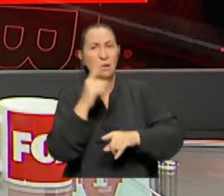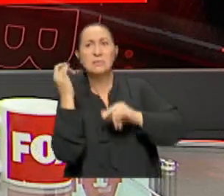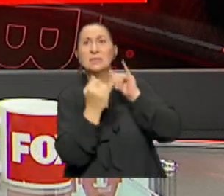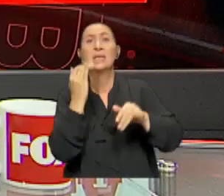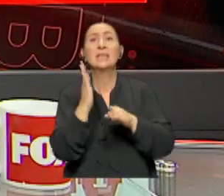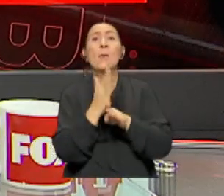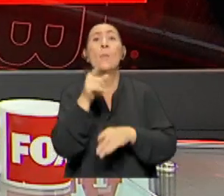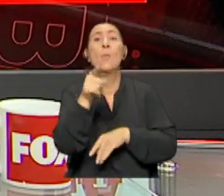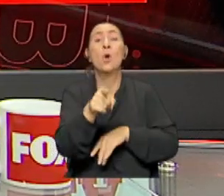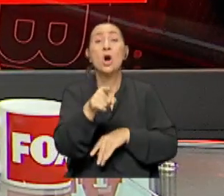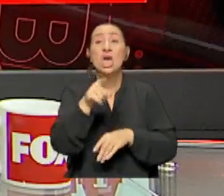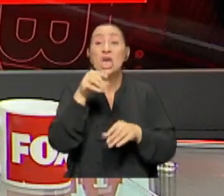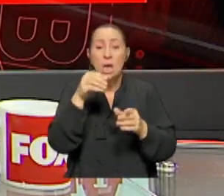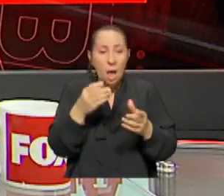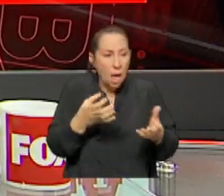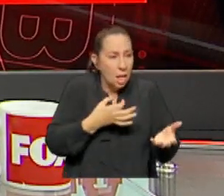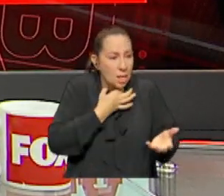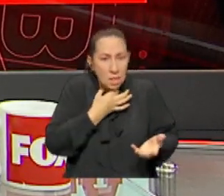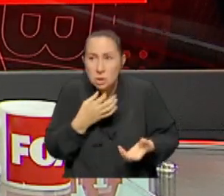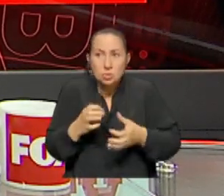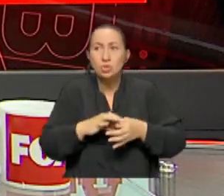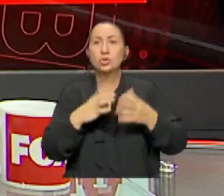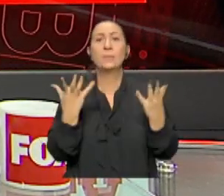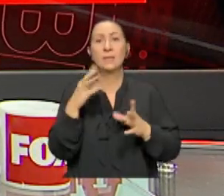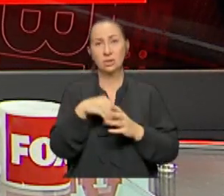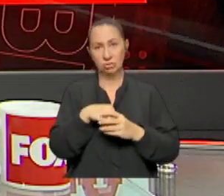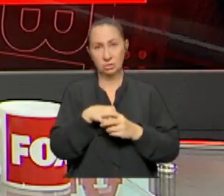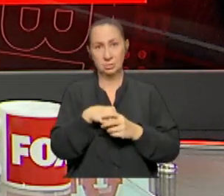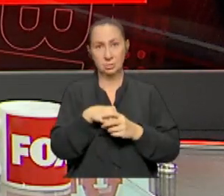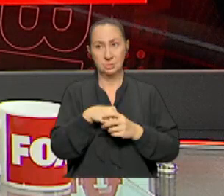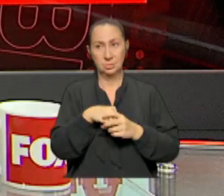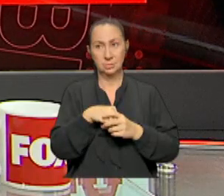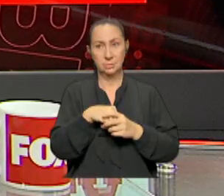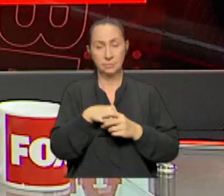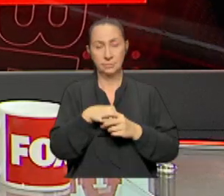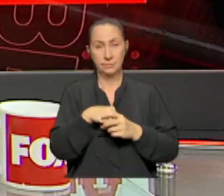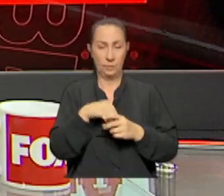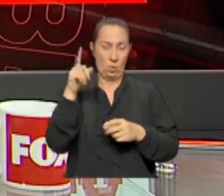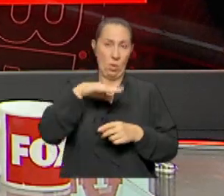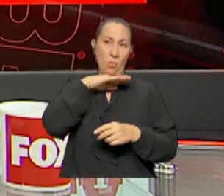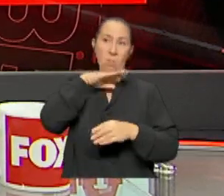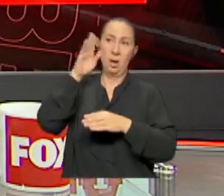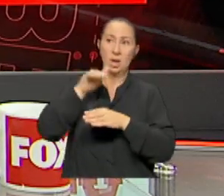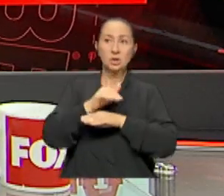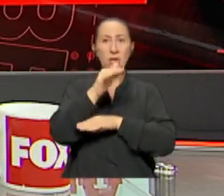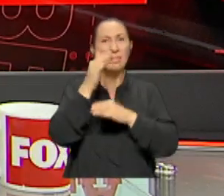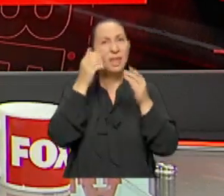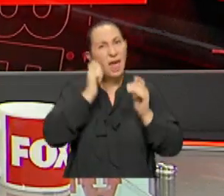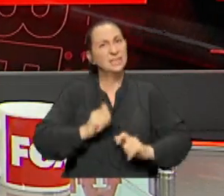yönelmelerinin sebebi bu. İçinden çıkılamadığı için. Avrupa'da yaşanan rezaletler filan.